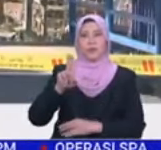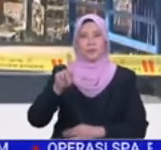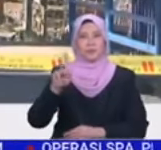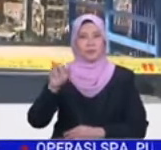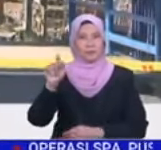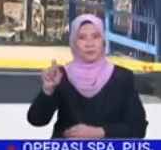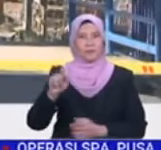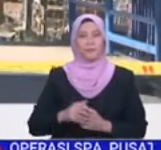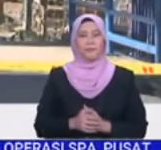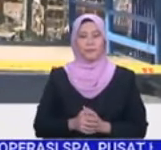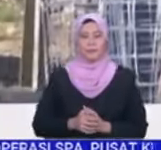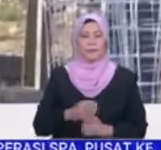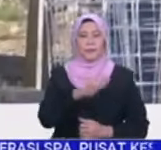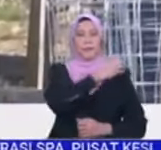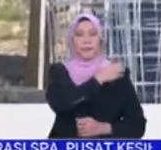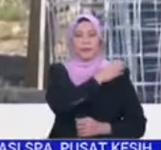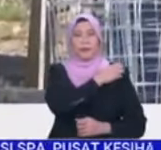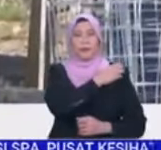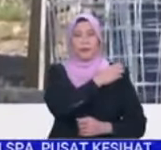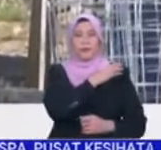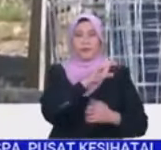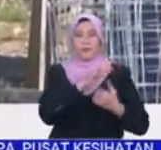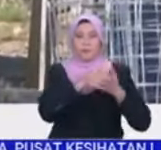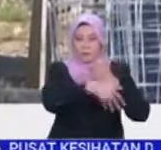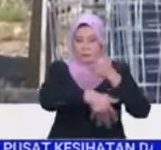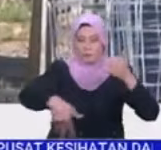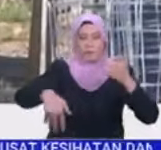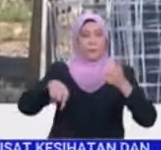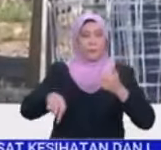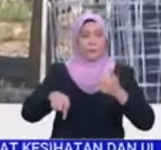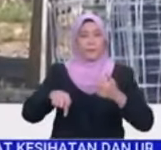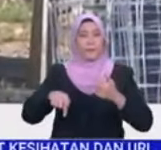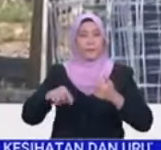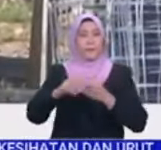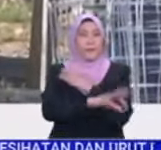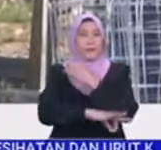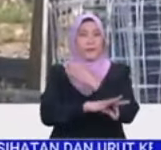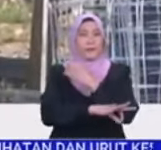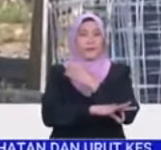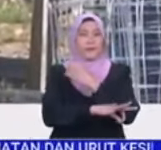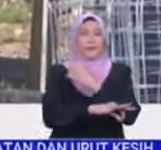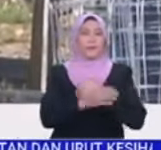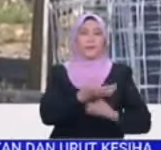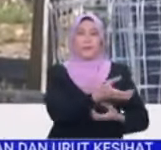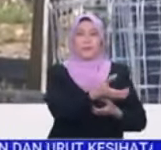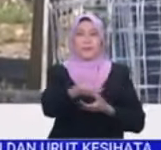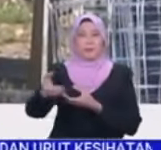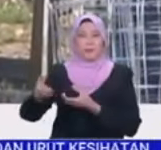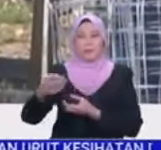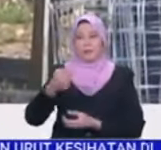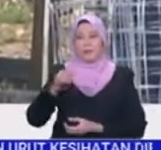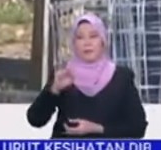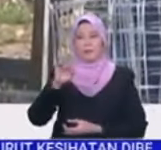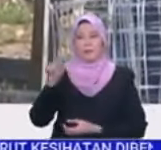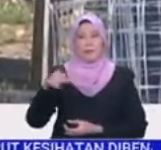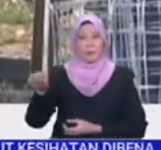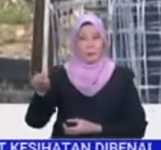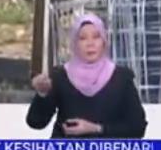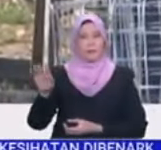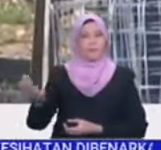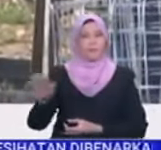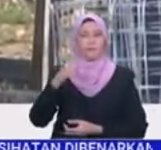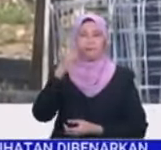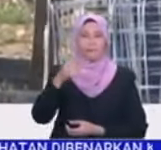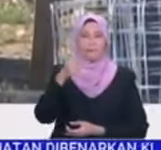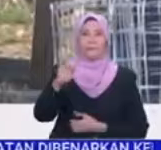Ketua Cawangan Pengurusan Operasi dan Balai Jabatan Bomba dan Penyelamat Negeri Sembilan, Penguasa Bomba Muhammad Hafiz Ahmad Tarmizi